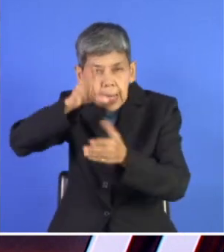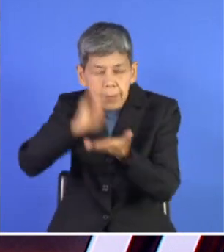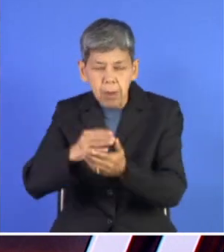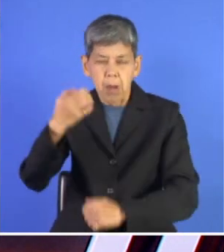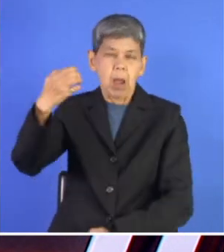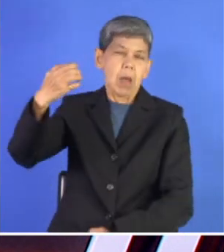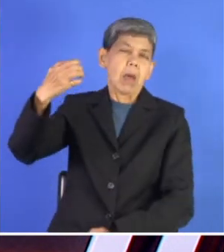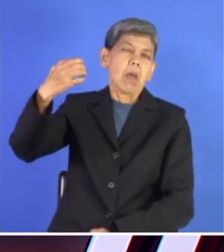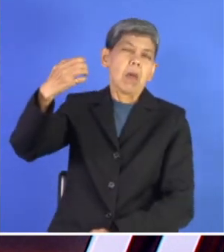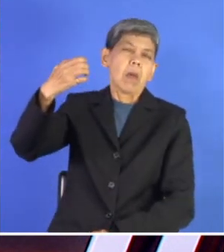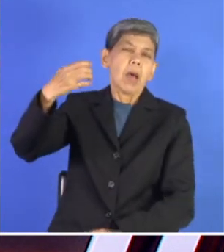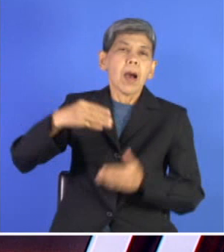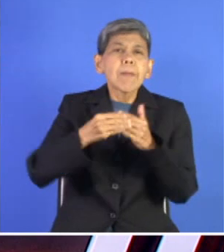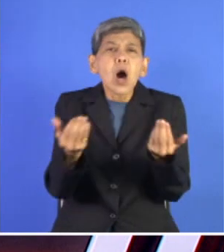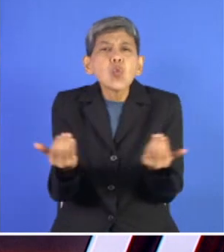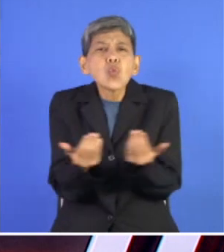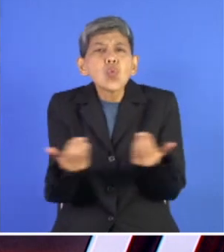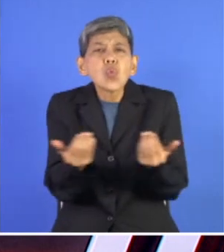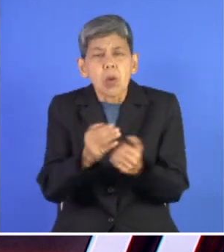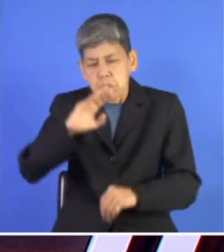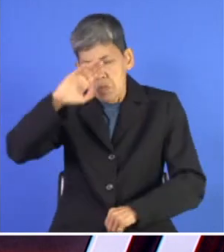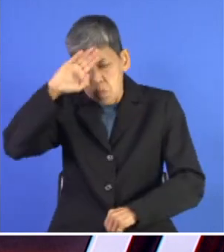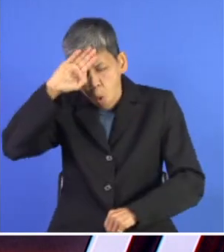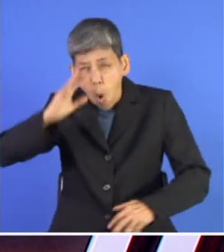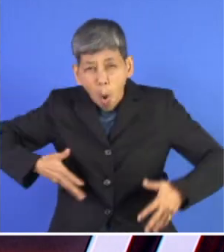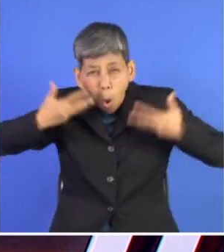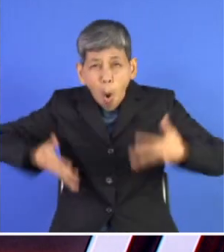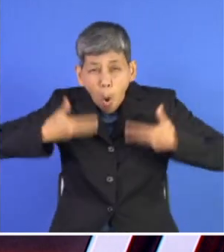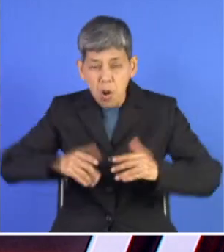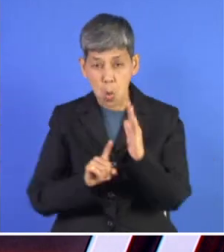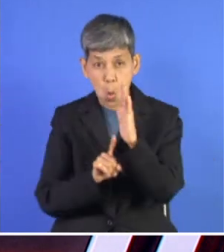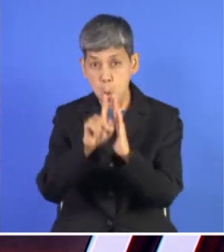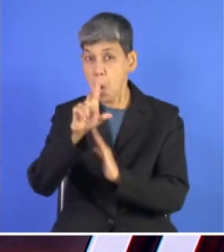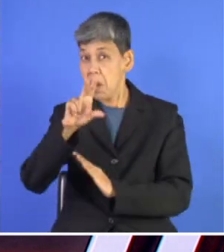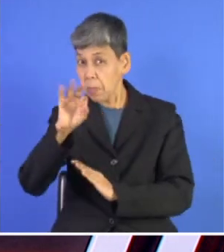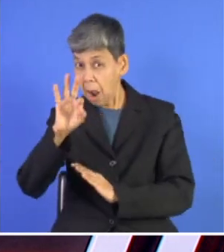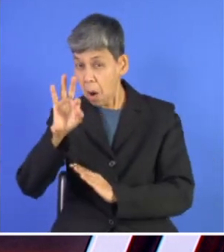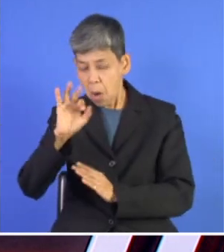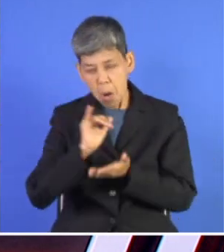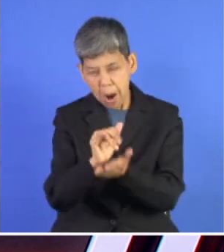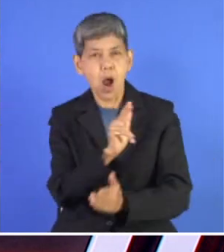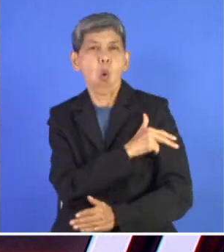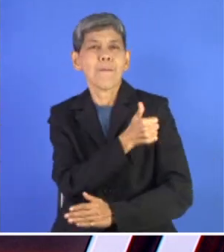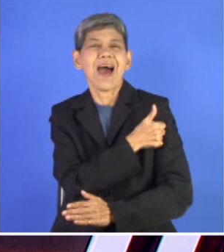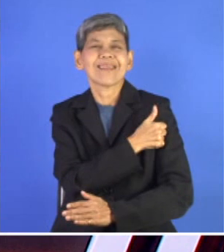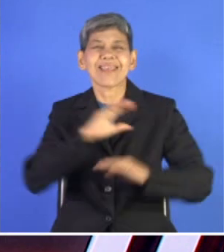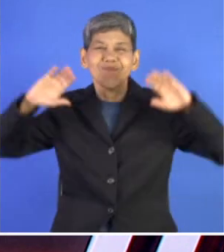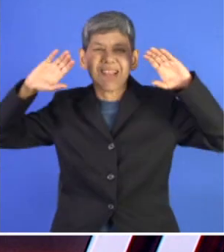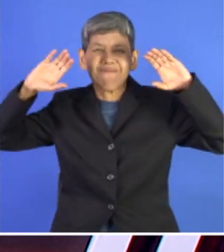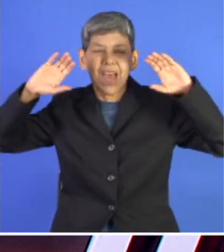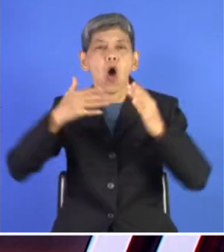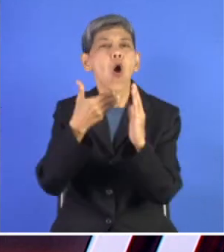อัดอั้นนะเขาบอกว่าพาลูกเนี่ยป่วยเป็นไข้ไข้สูงเลยนะคะ 39องศาเซลเซียสแล้วไปที่โรงพยาบาลรัฐแห่งหนึ่งในจังหวัด